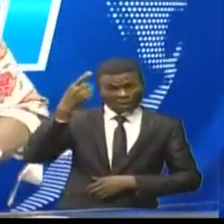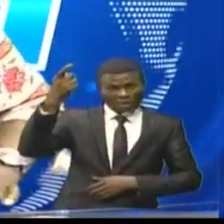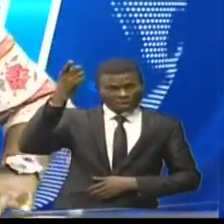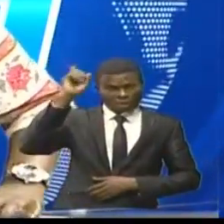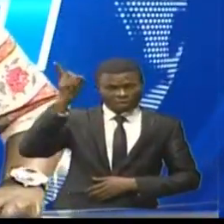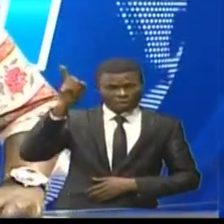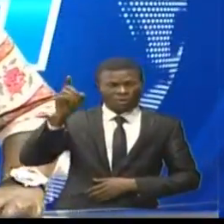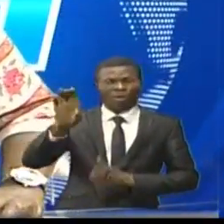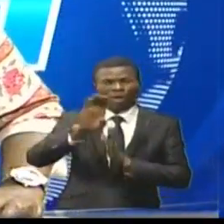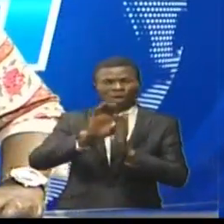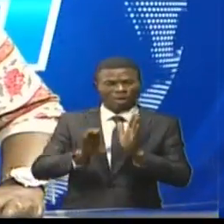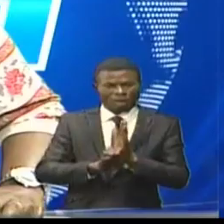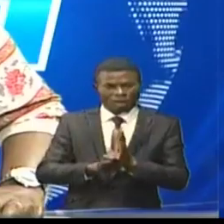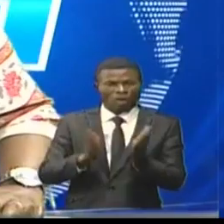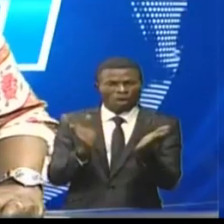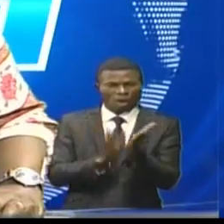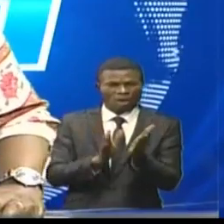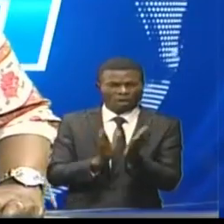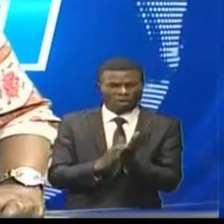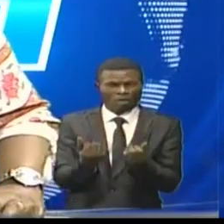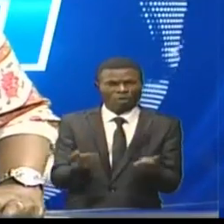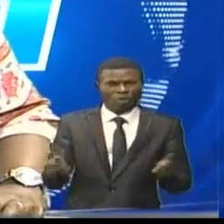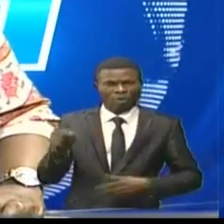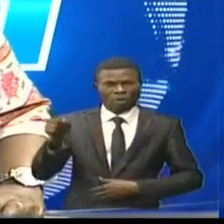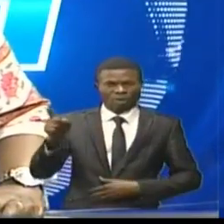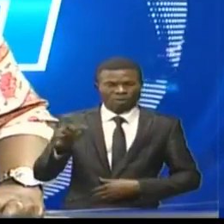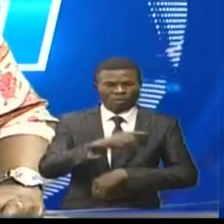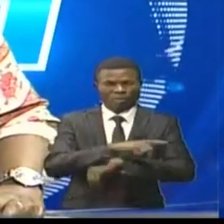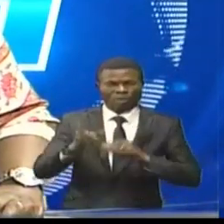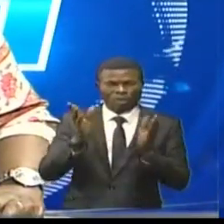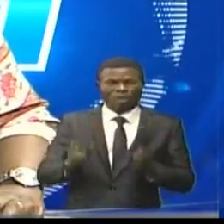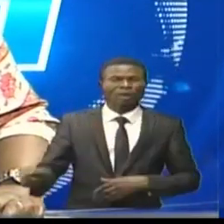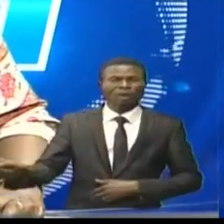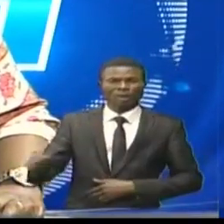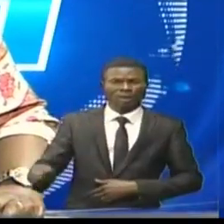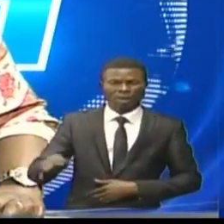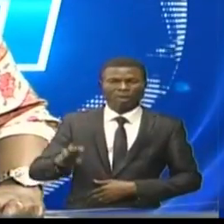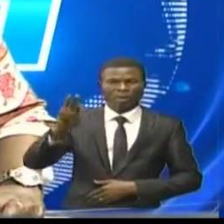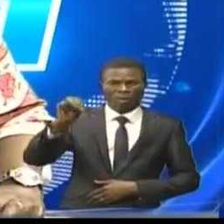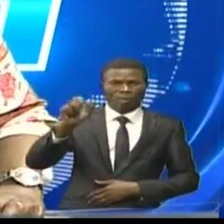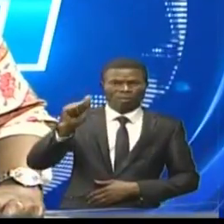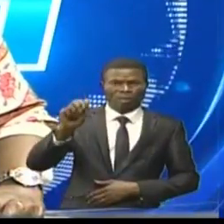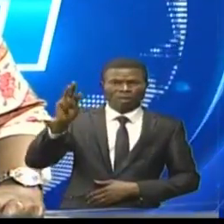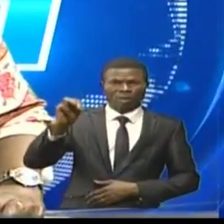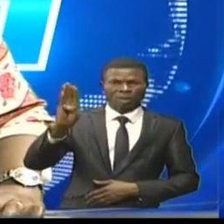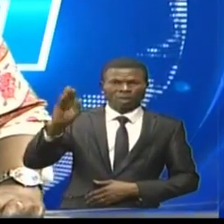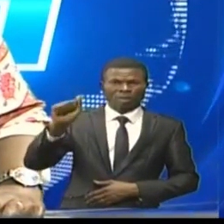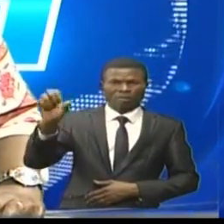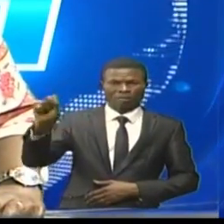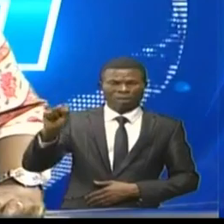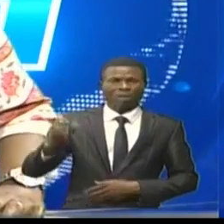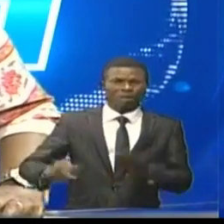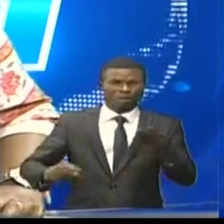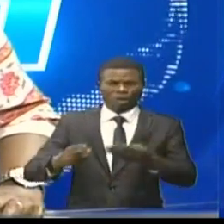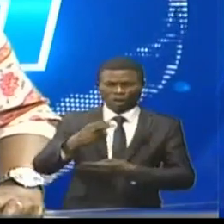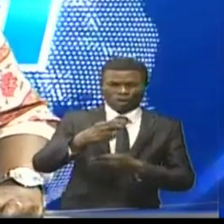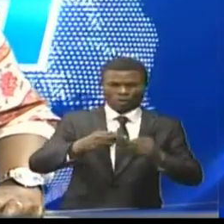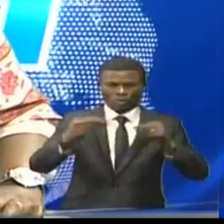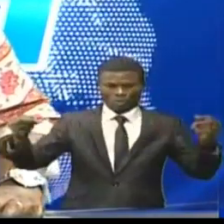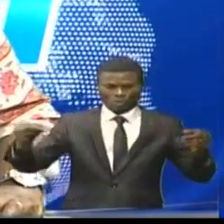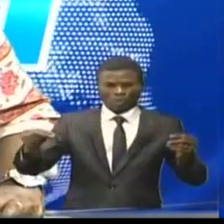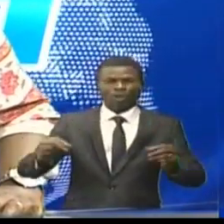améliorer les conditions de scolarité de ses enfants. Et c'est l'administrateur du territoire de Mambasa qui a coupé le ruban symbolique de cet ouvrage, nous